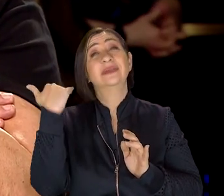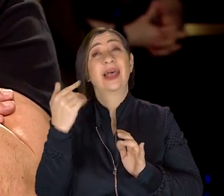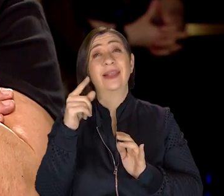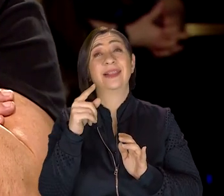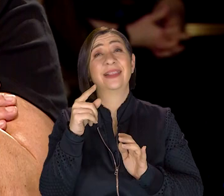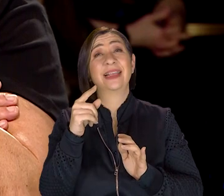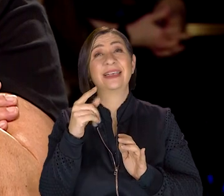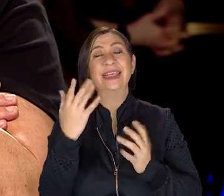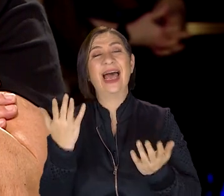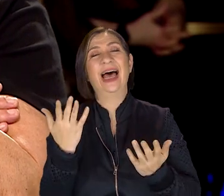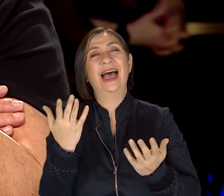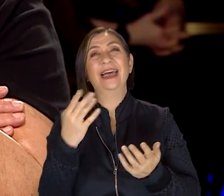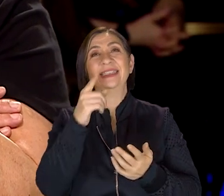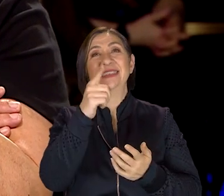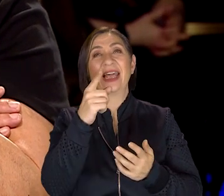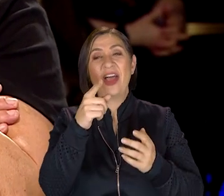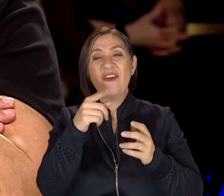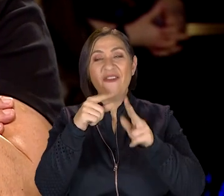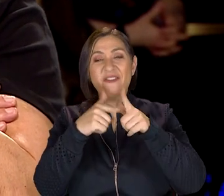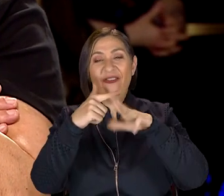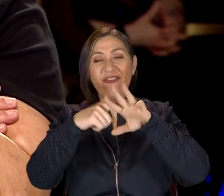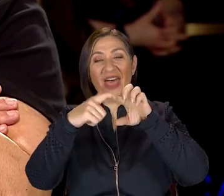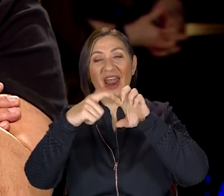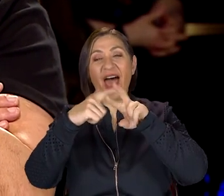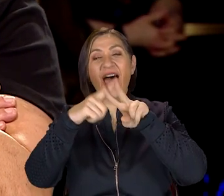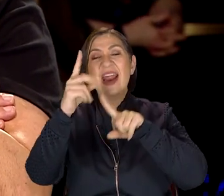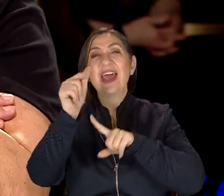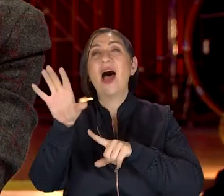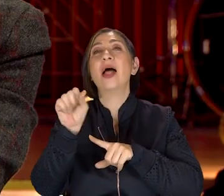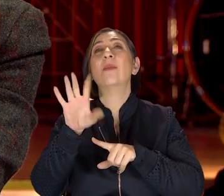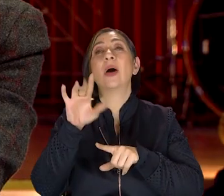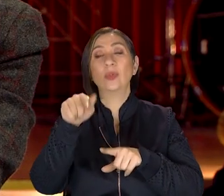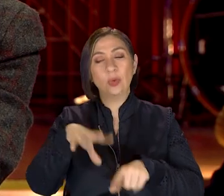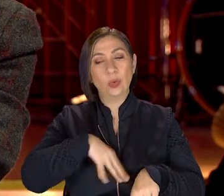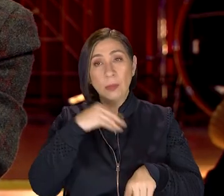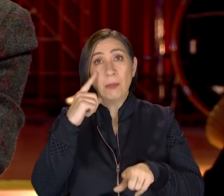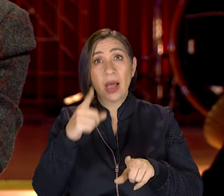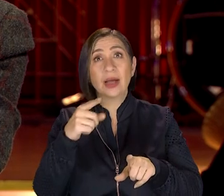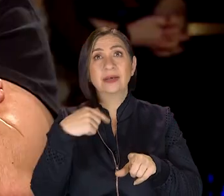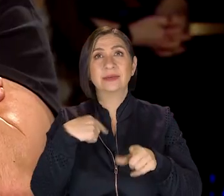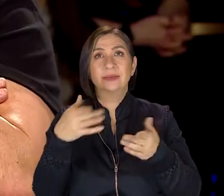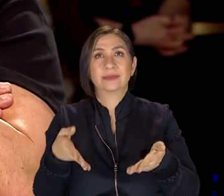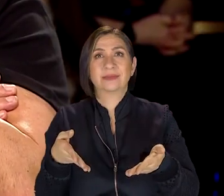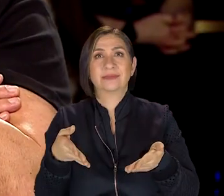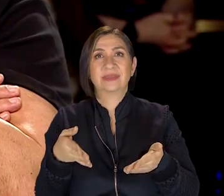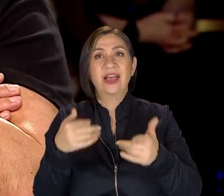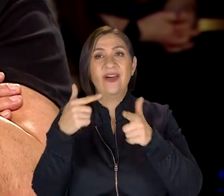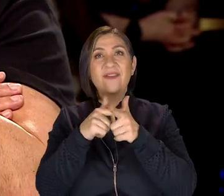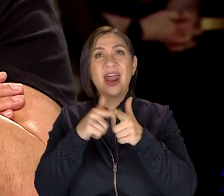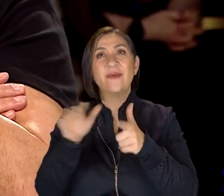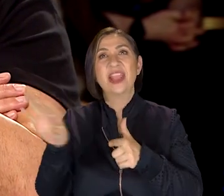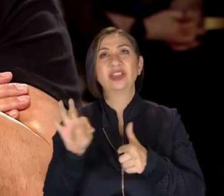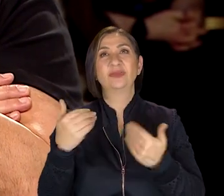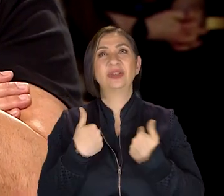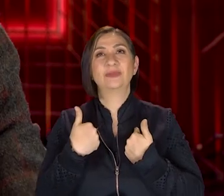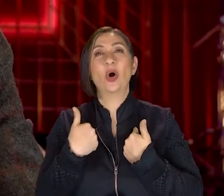ki kardeşim diyorum sen diyorum Ferrari'yi tercih etme ruhunu tercih et diyorum. Bugün geldiğimiz noktada bir bakıyoruz abi. Genelde